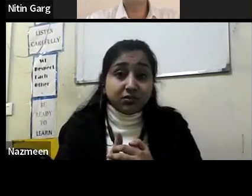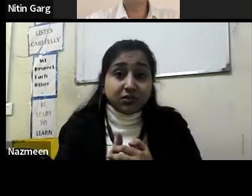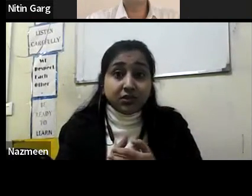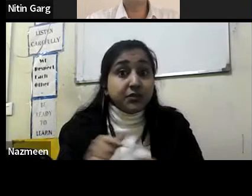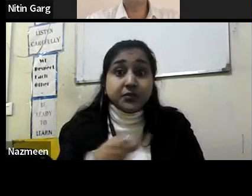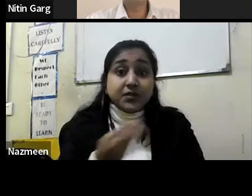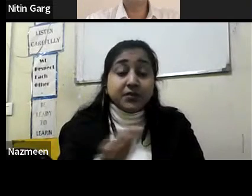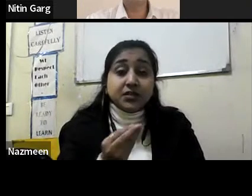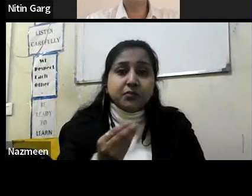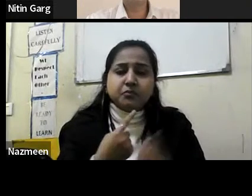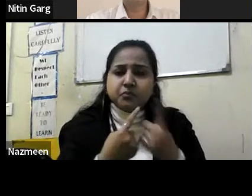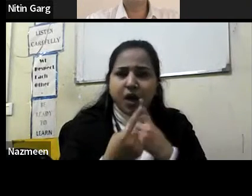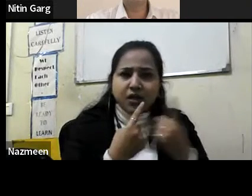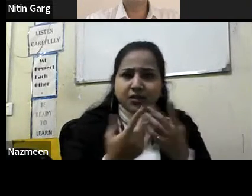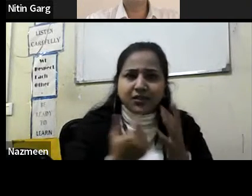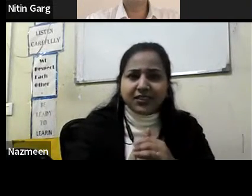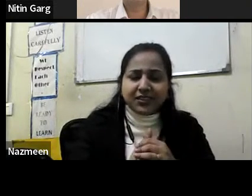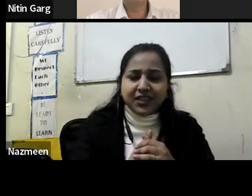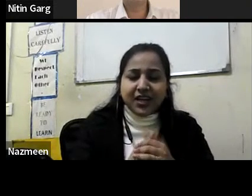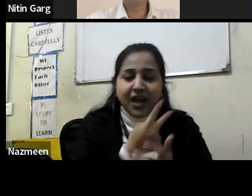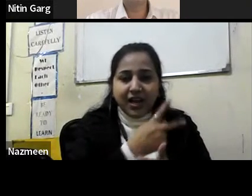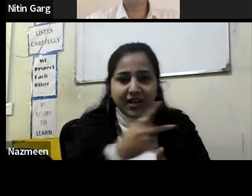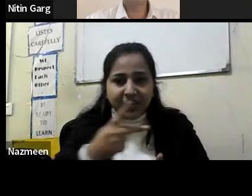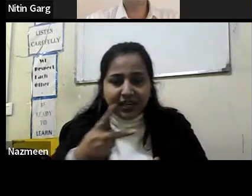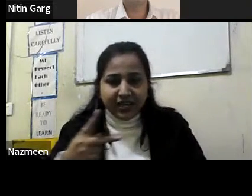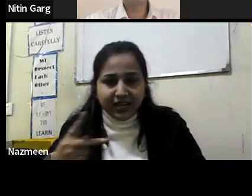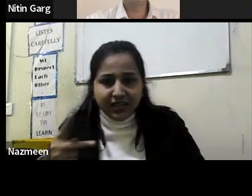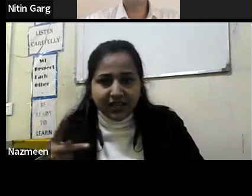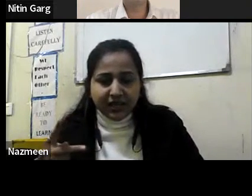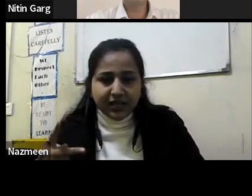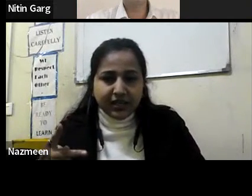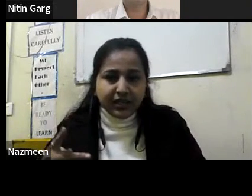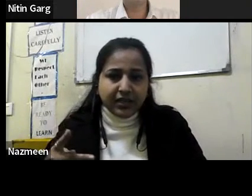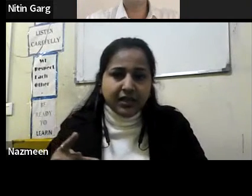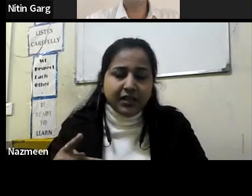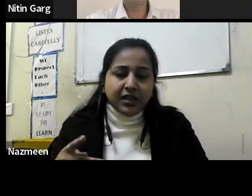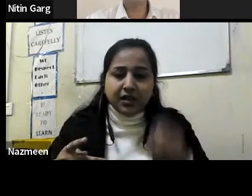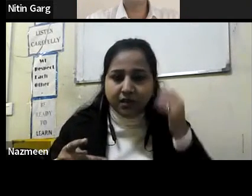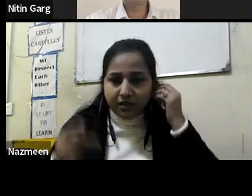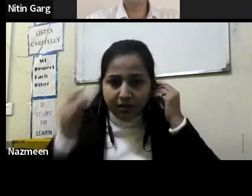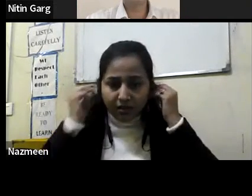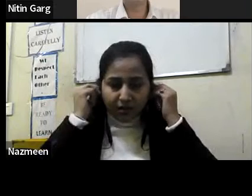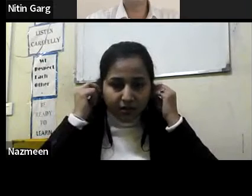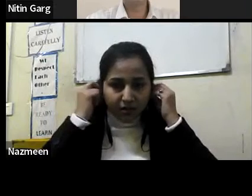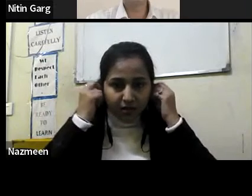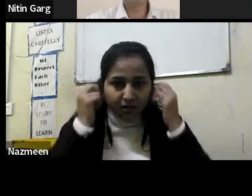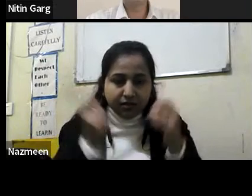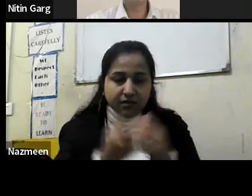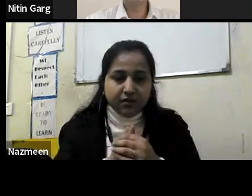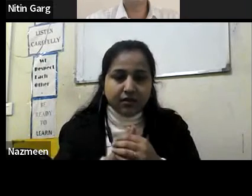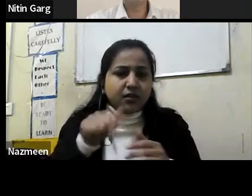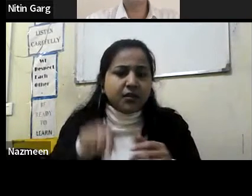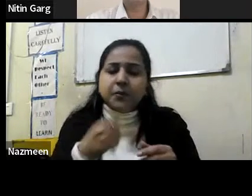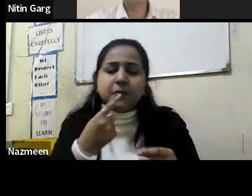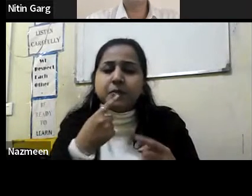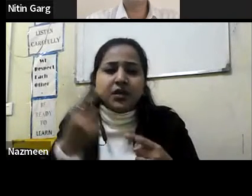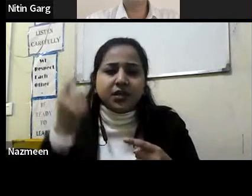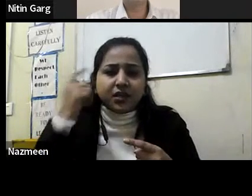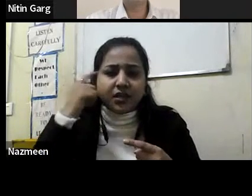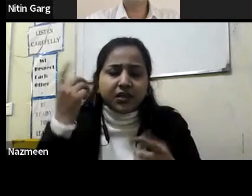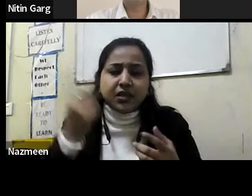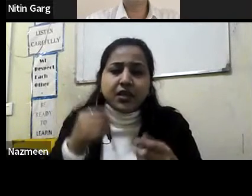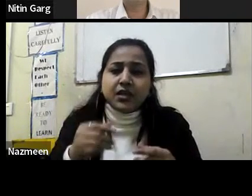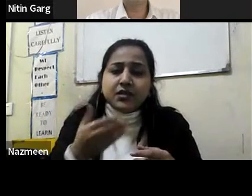जिन्होंने आर्टिफिशियल इंटेलिजेंस के साथ यूजिंग टीवी का एक माध्यम लेके वो ये पता कर सकते थे कि बच्चे को